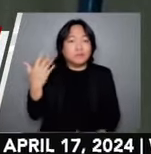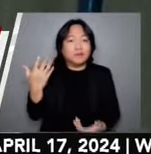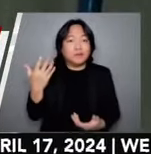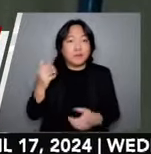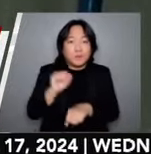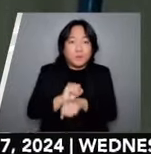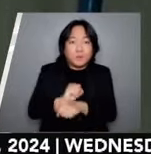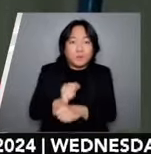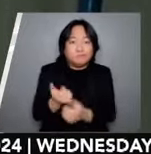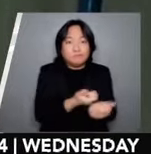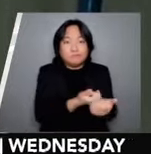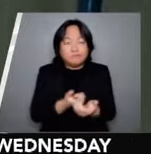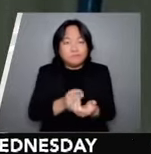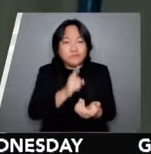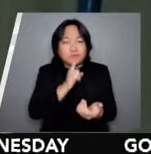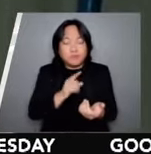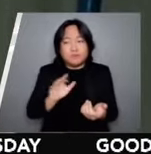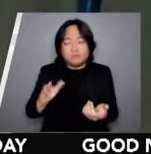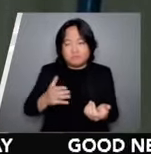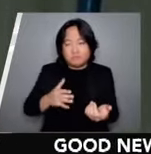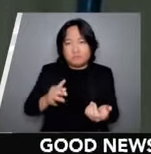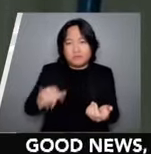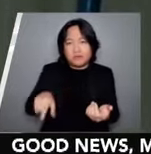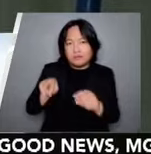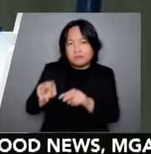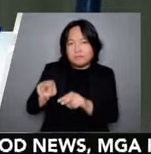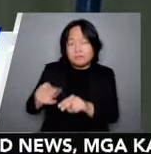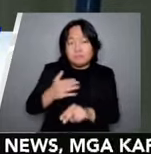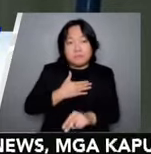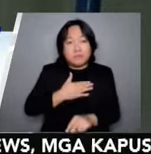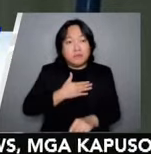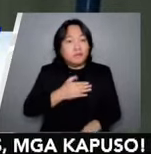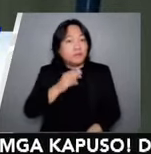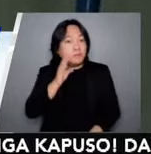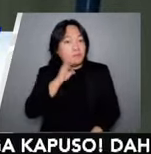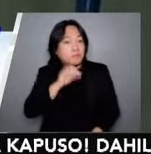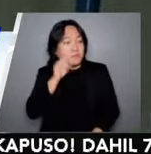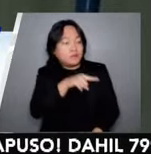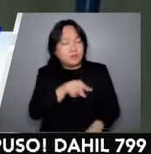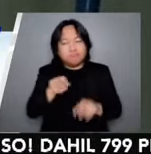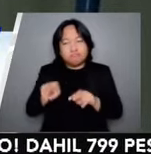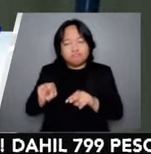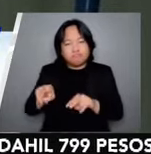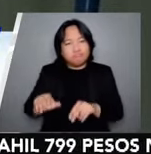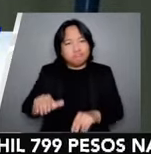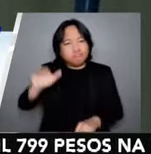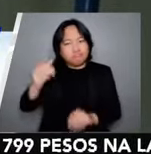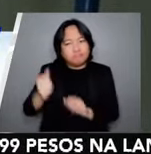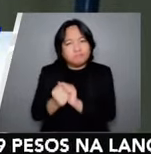rin ng kapatid ko. Sa amin natutulog yan. Kasama namin lagi yan pag namamasyal. Ganun.